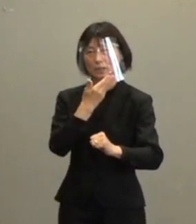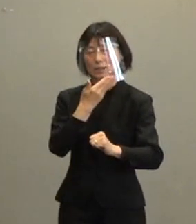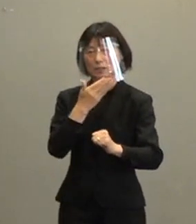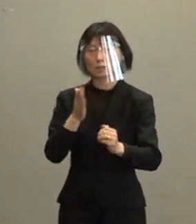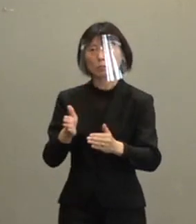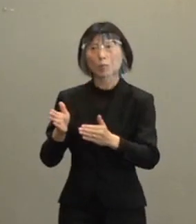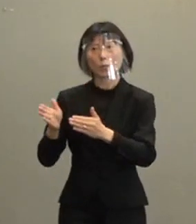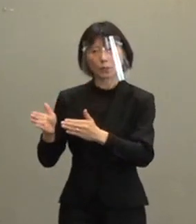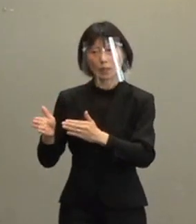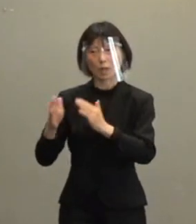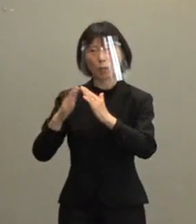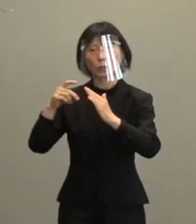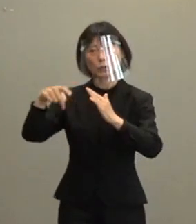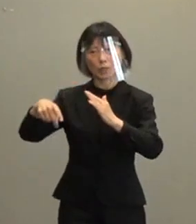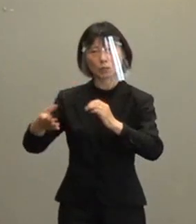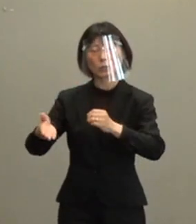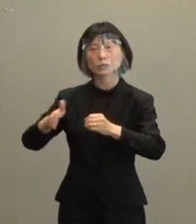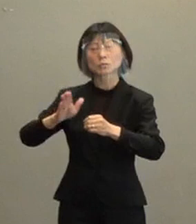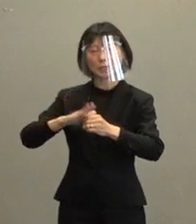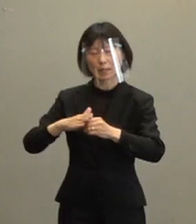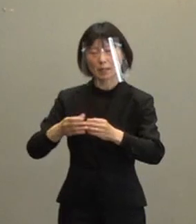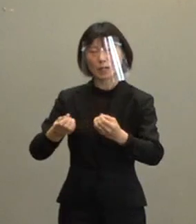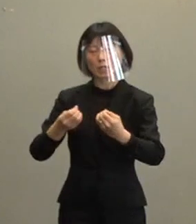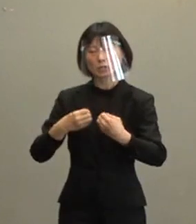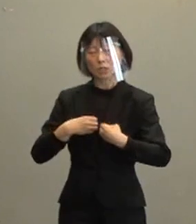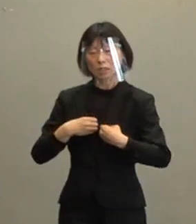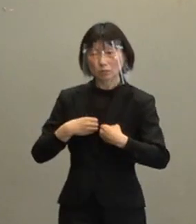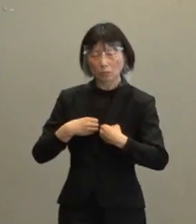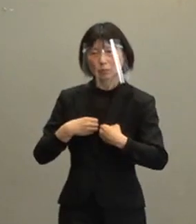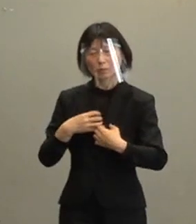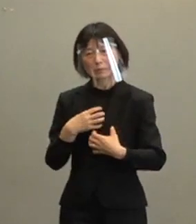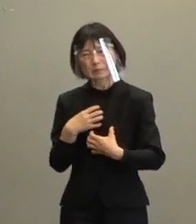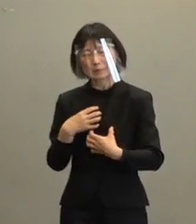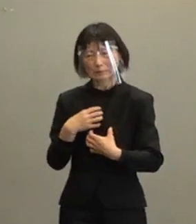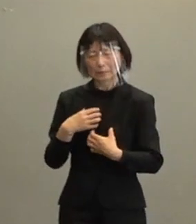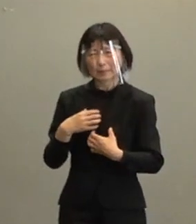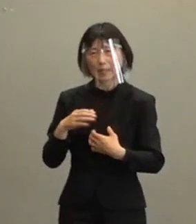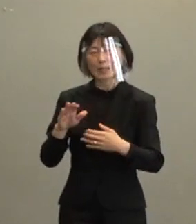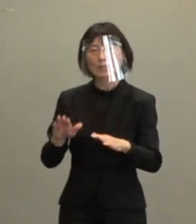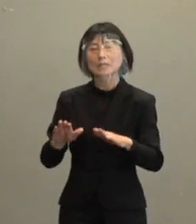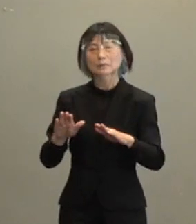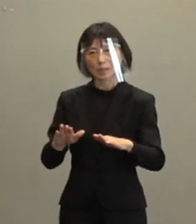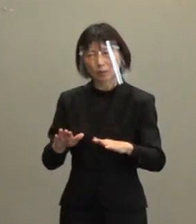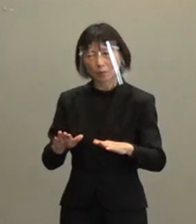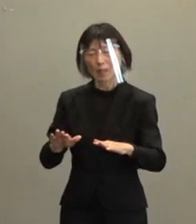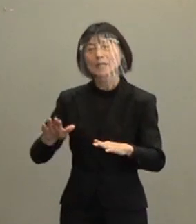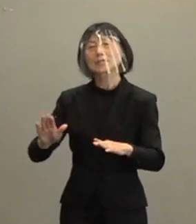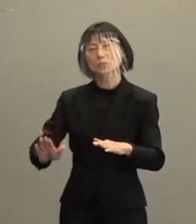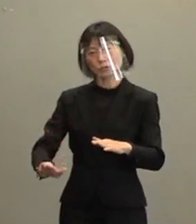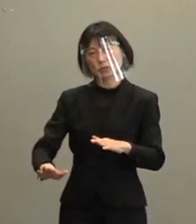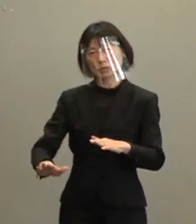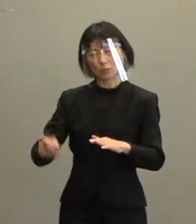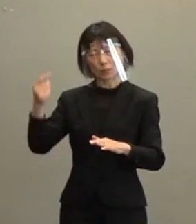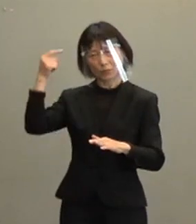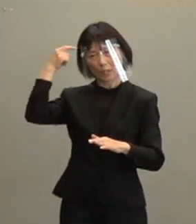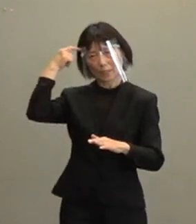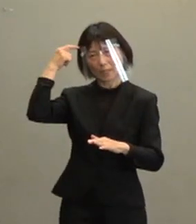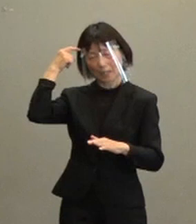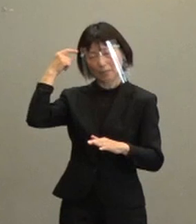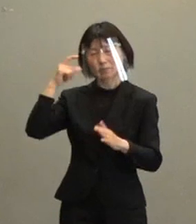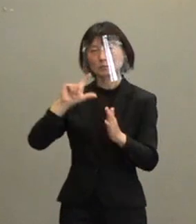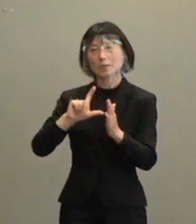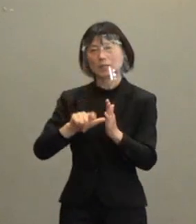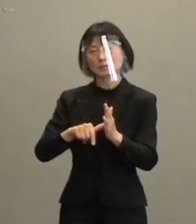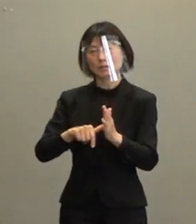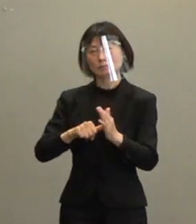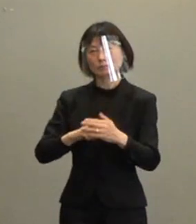方で屋外含めてですね、感染リスクが一定程度低いというふうに考えられる場合